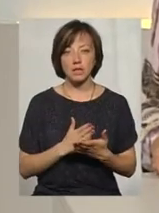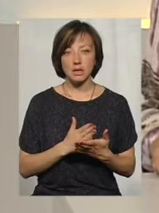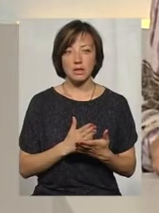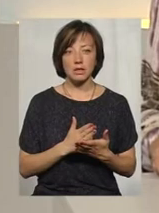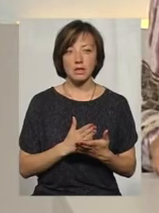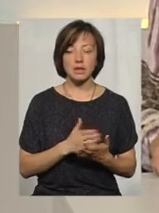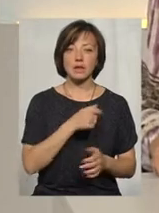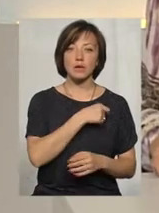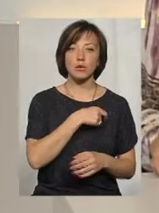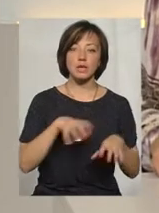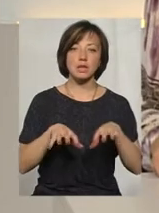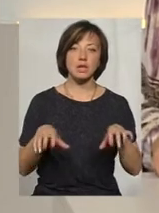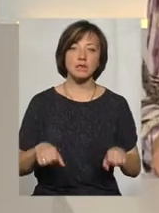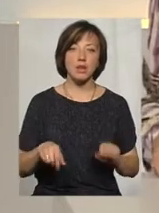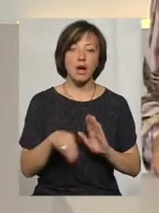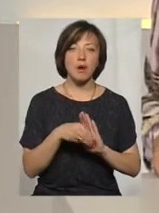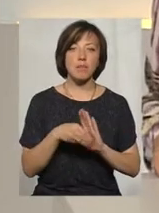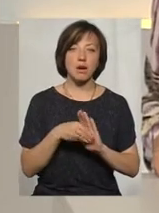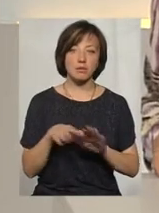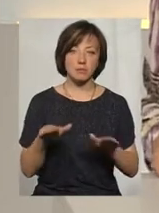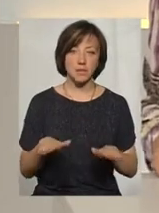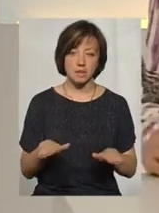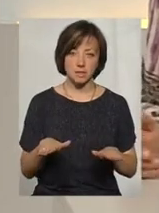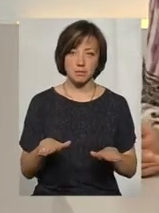власне, депутатське крісло хабарним місцем.